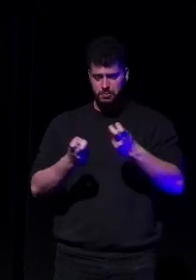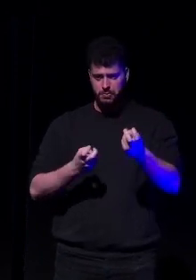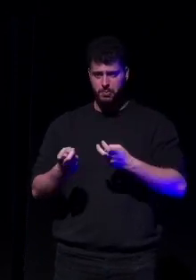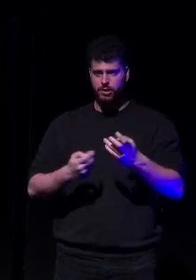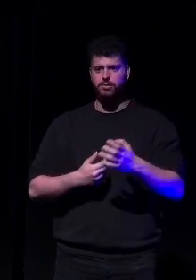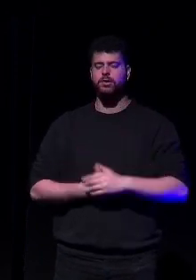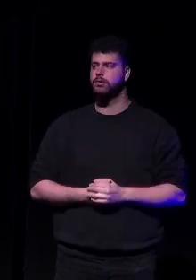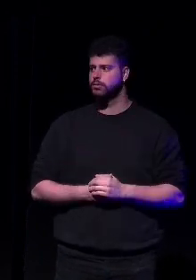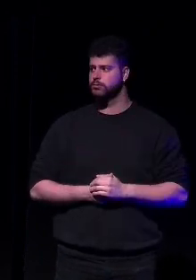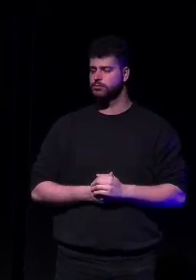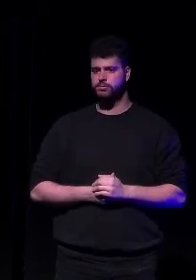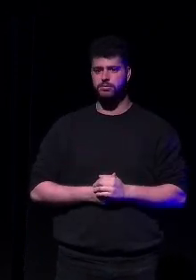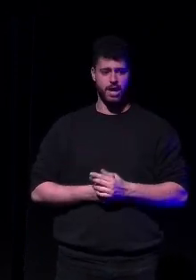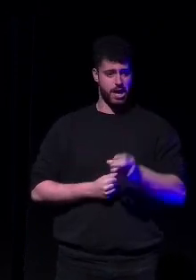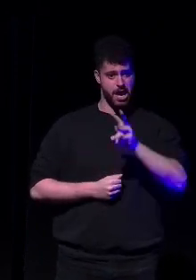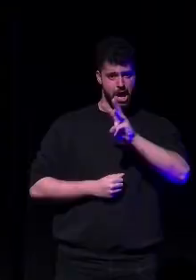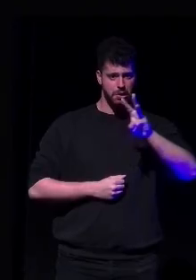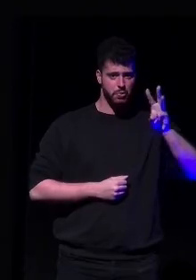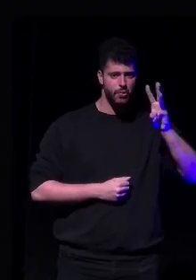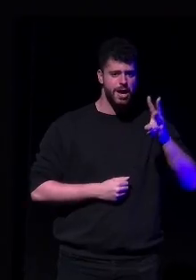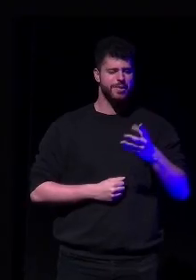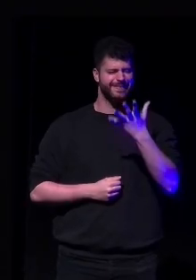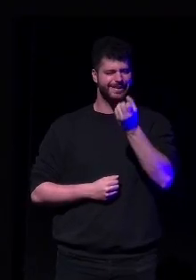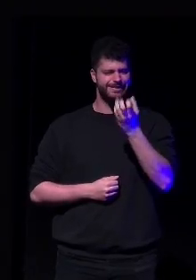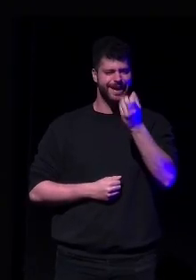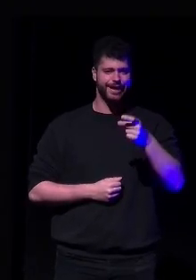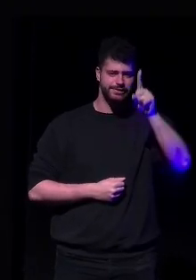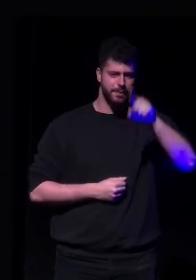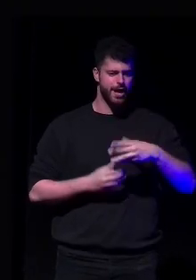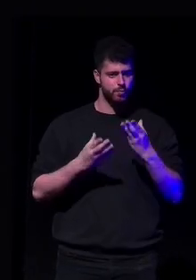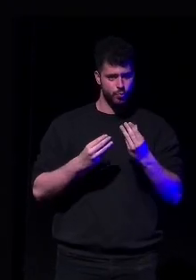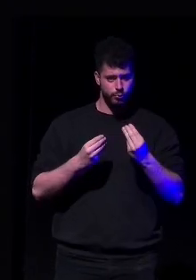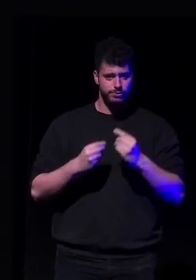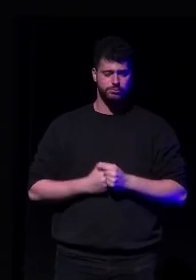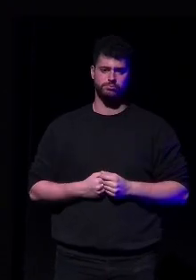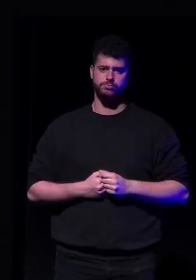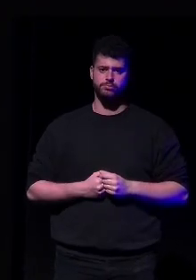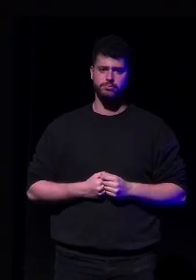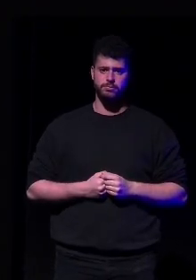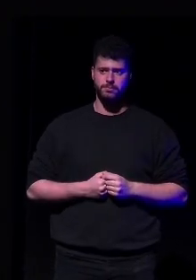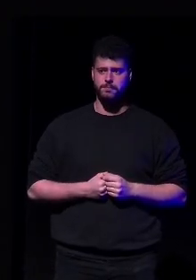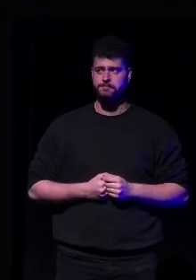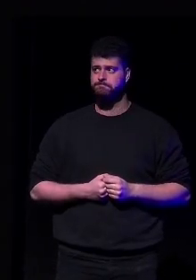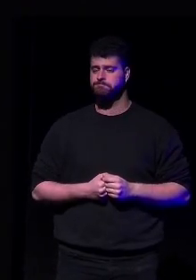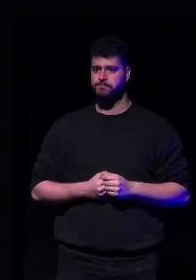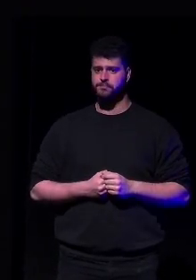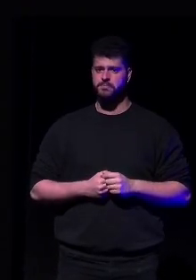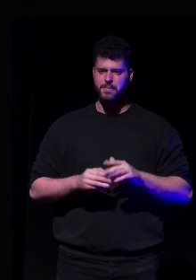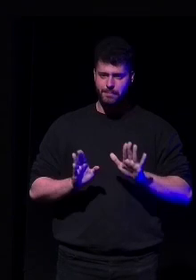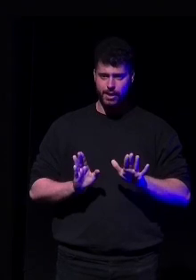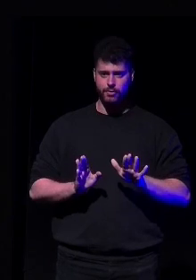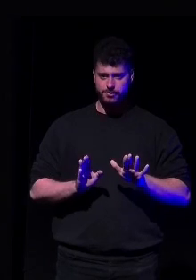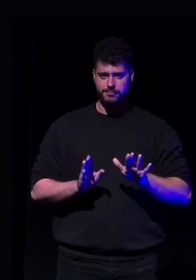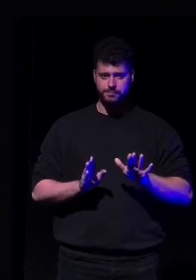de nombrosos visitants a portals web, de números de descàrregues, de totes les xifres que s'han hagut parlat. Nosaltres també en tenim, però no les desgranarem aquí. Però sí